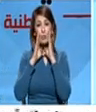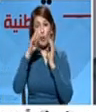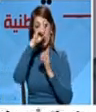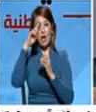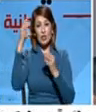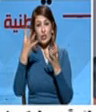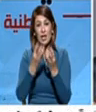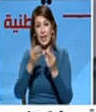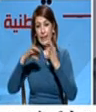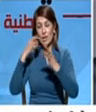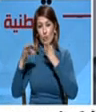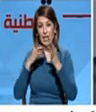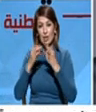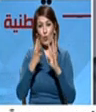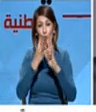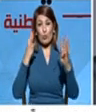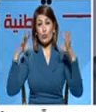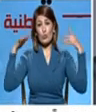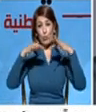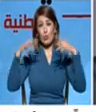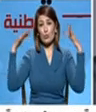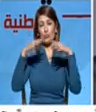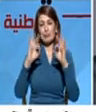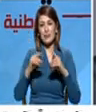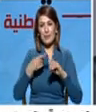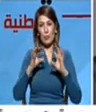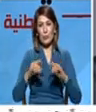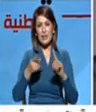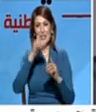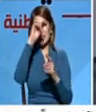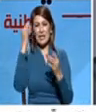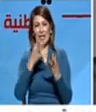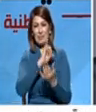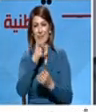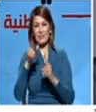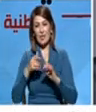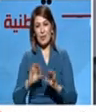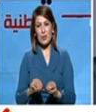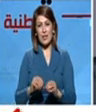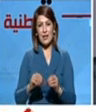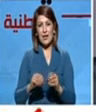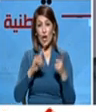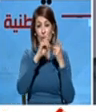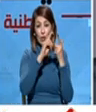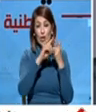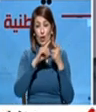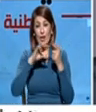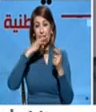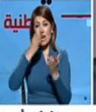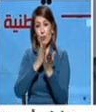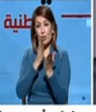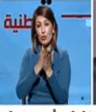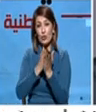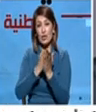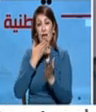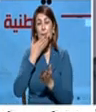اه بكل تاكيد ان شاء الله الانسان ال اه اه اه نقطه اخرى حبيت اكد عليها هو جزيل